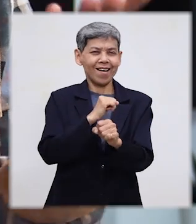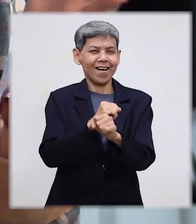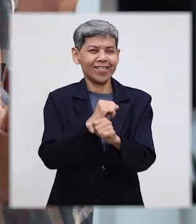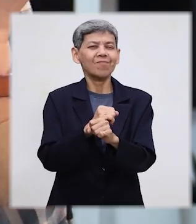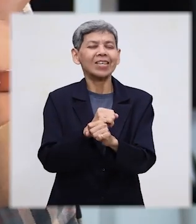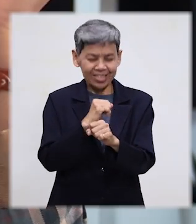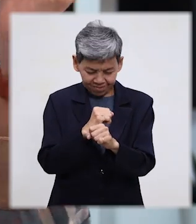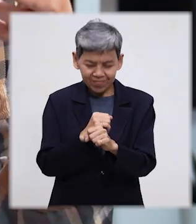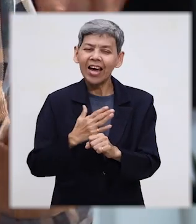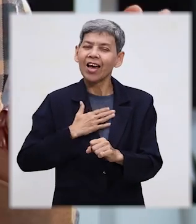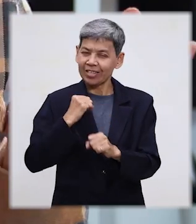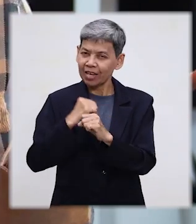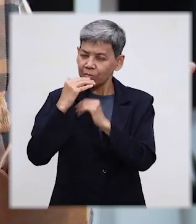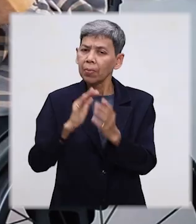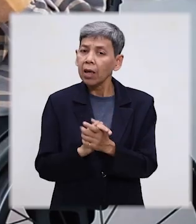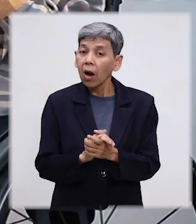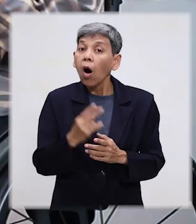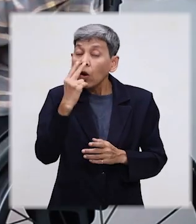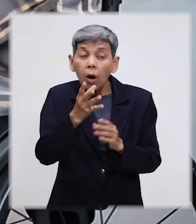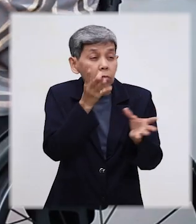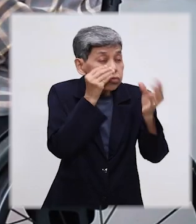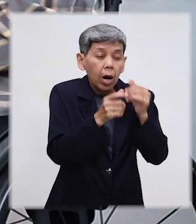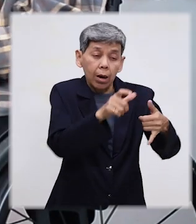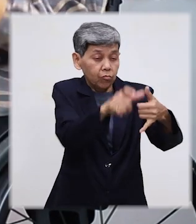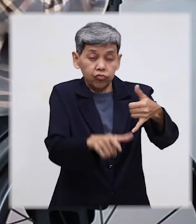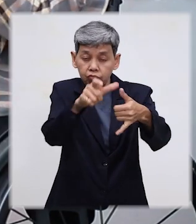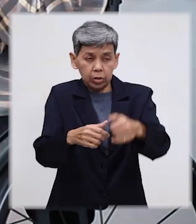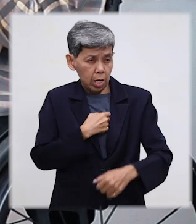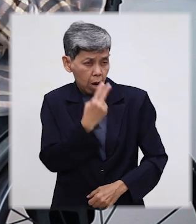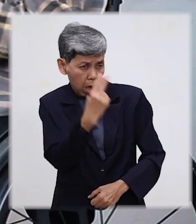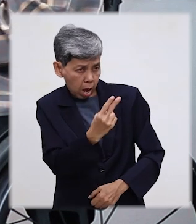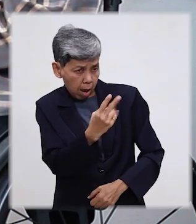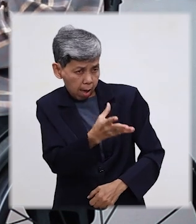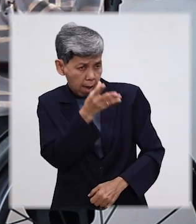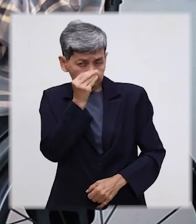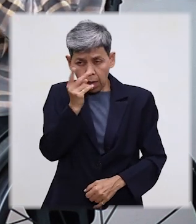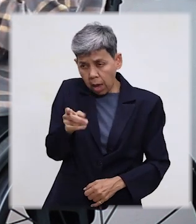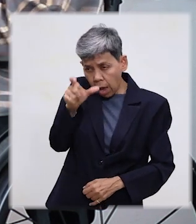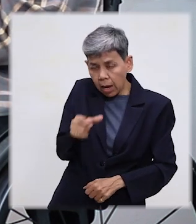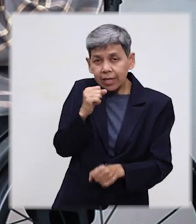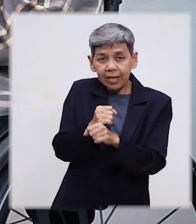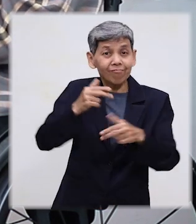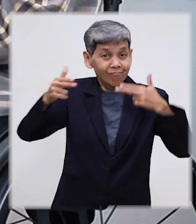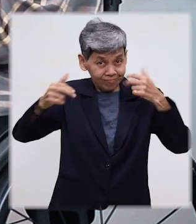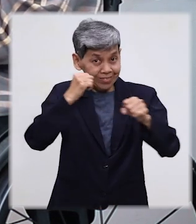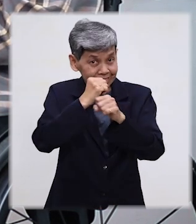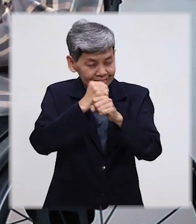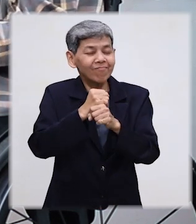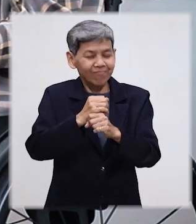เอาข้อมูลของคนที่เราพบเจอเนาะนอกจากเอามาทำในงานแล้วแต่จริงๆมันก็เอากลับมา ใช่ครับ ที่ตัวเรา